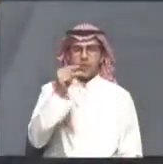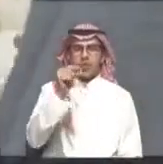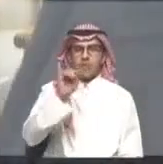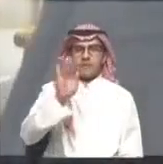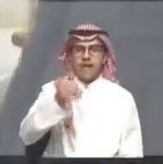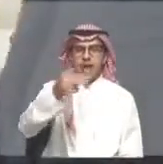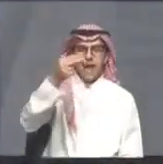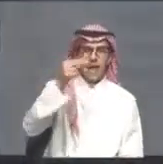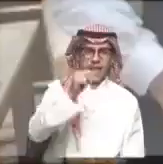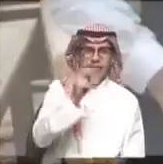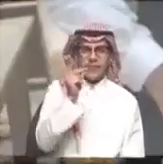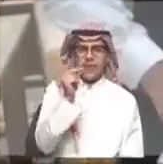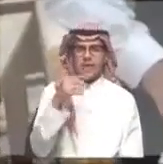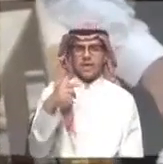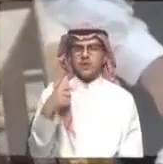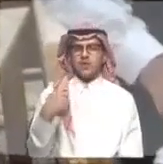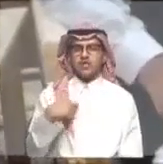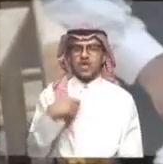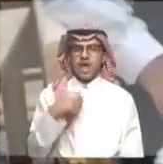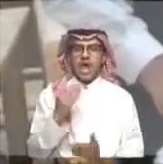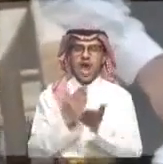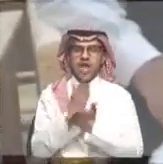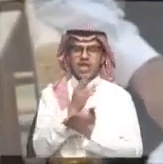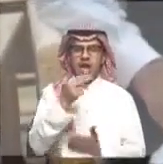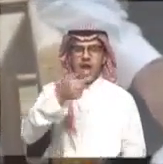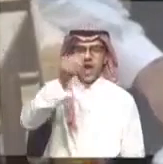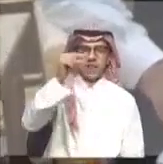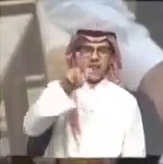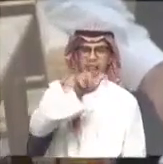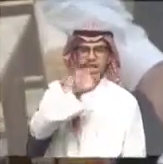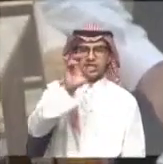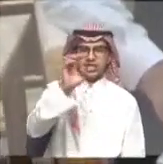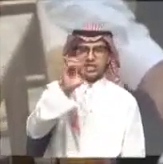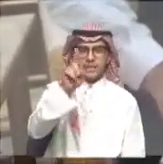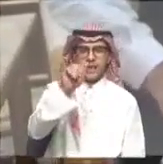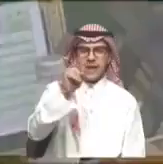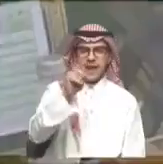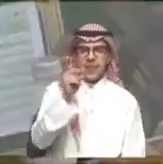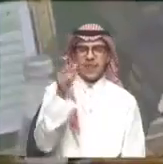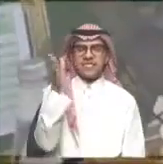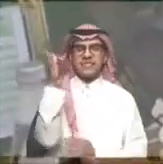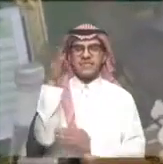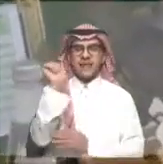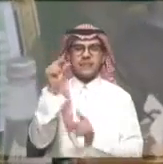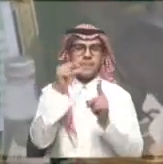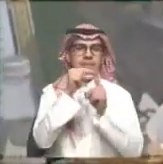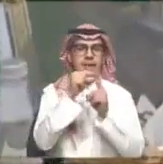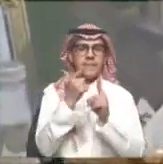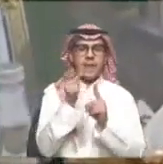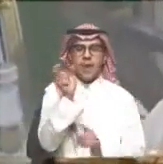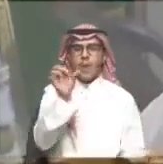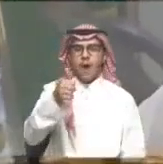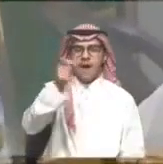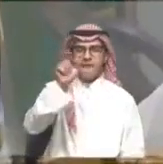الدكتور مساعد العيبان، ومعالي وزير الخارجية الأستاذ عادل الجبير، وسفير خادم الحرمين الشريفين لدى باكستان